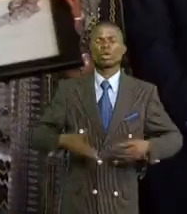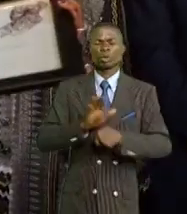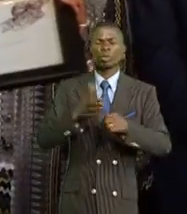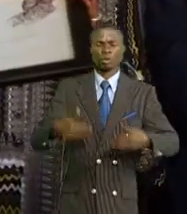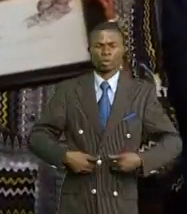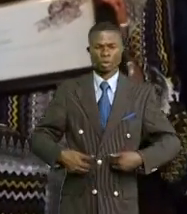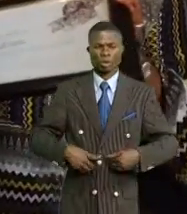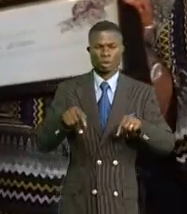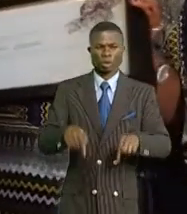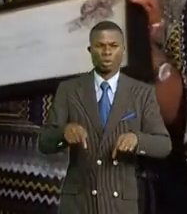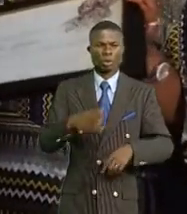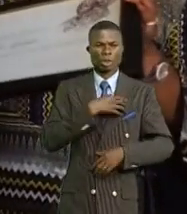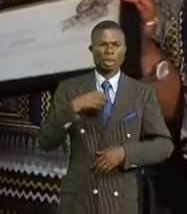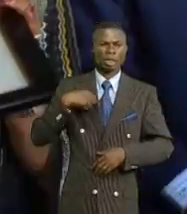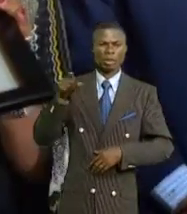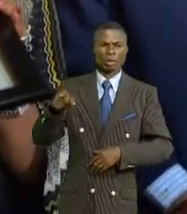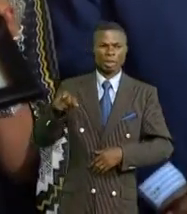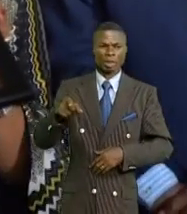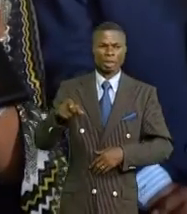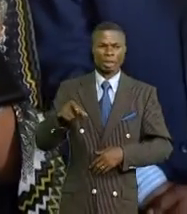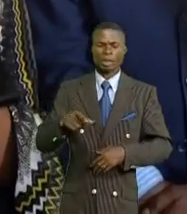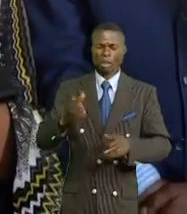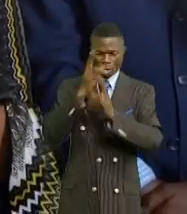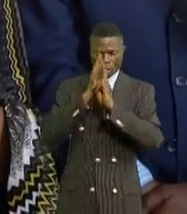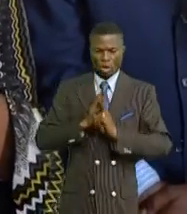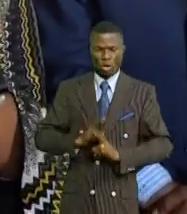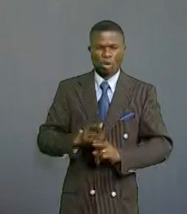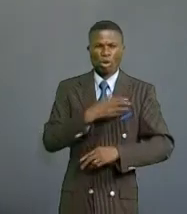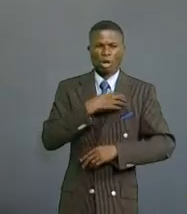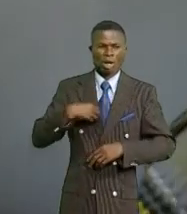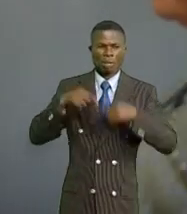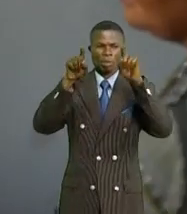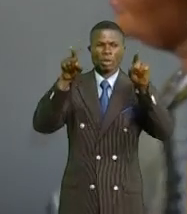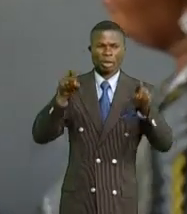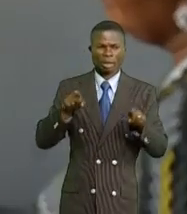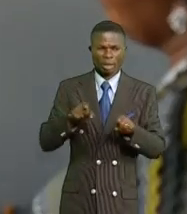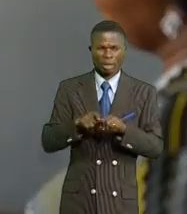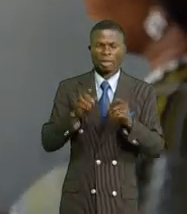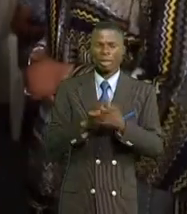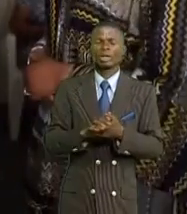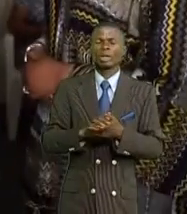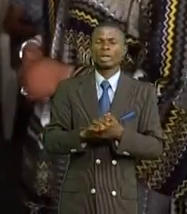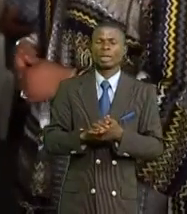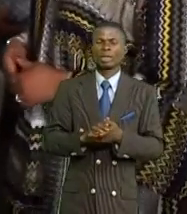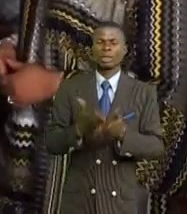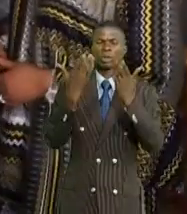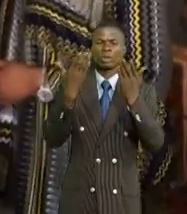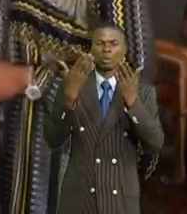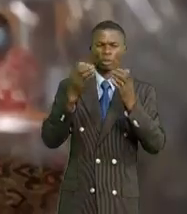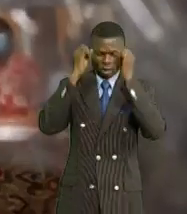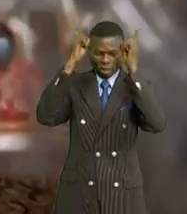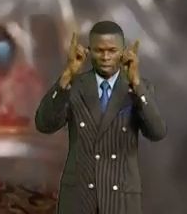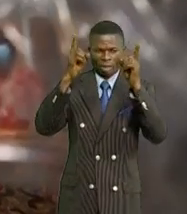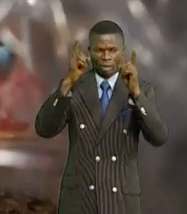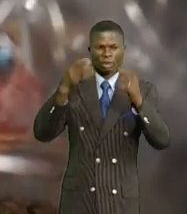jeunes. Aujourd'hui, Congo féminin jette un regard sur cette animatrice de télé, celle qui a informé, éduquer et divertir